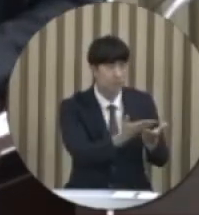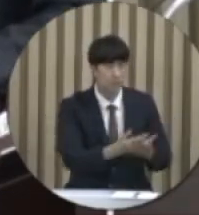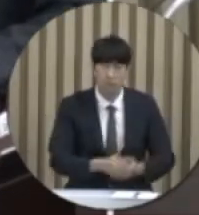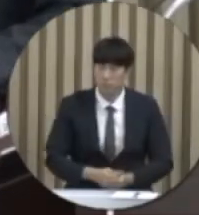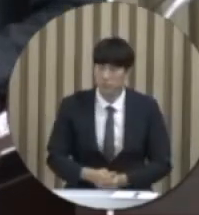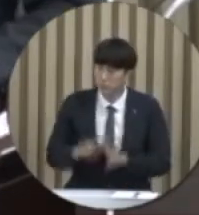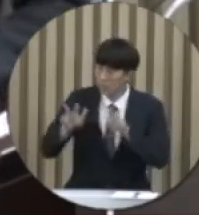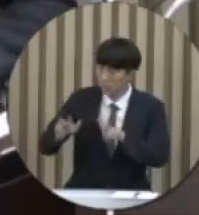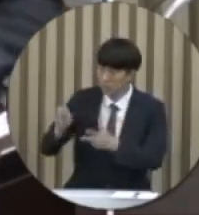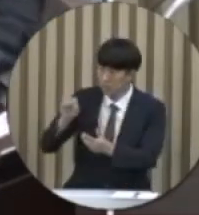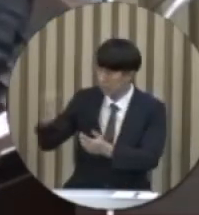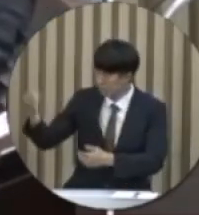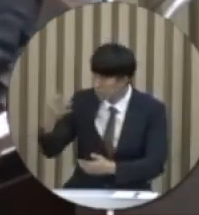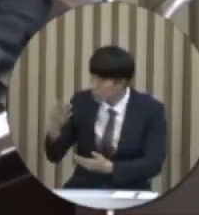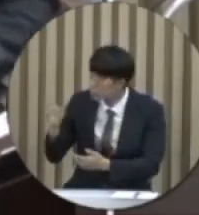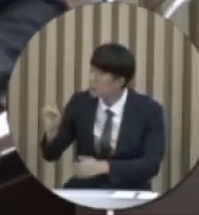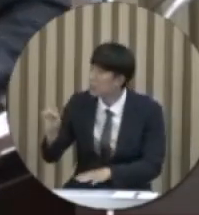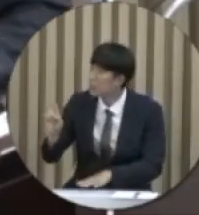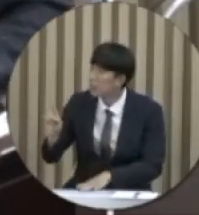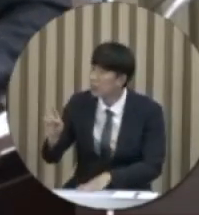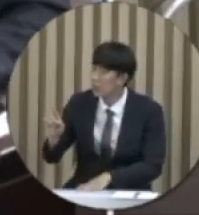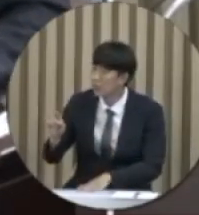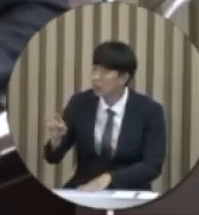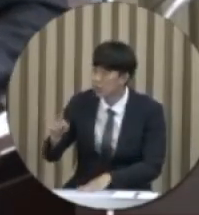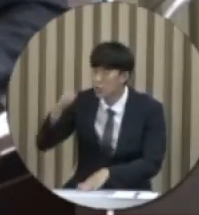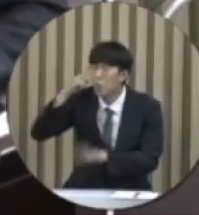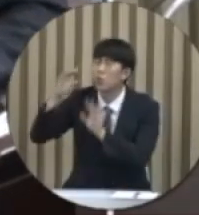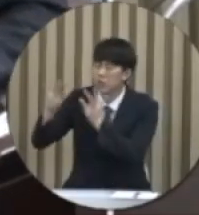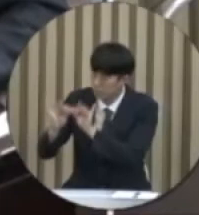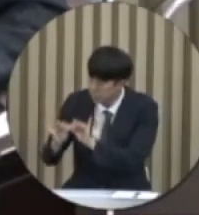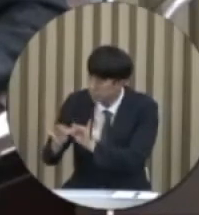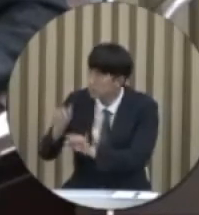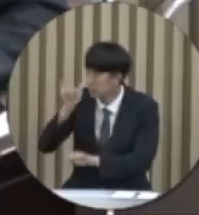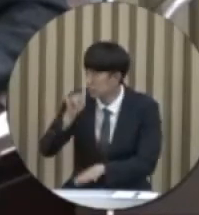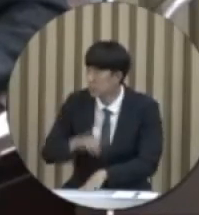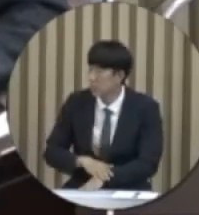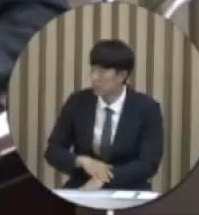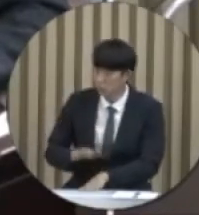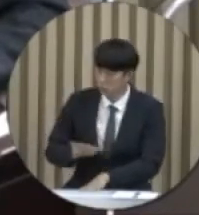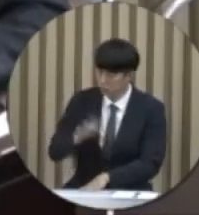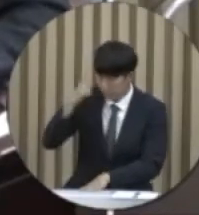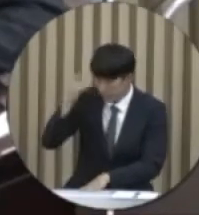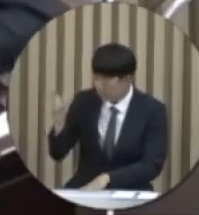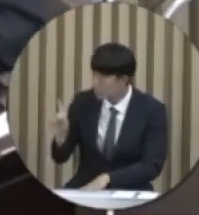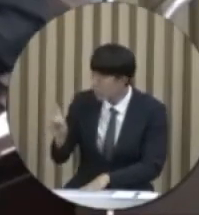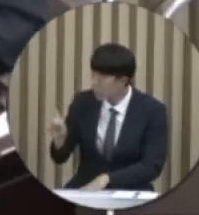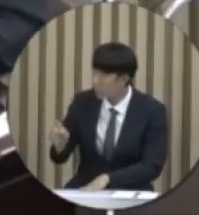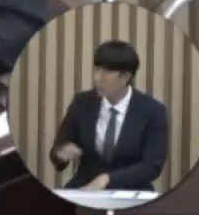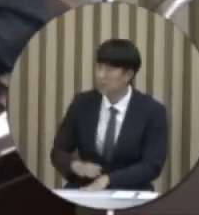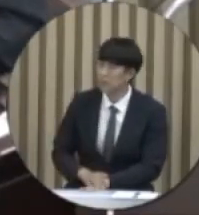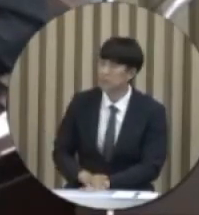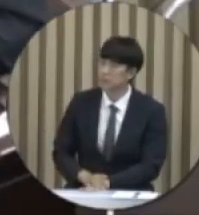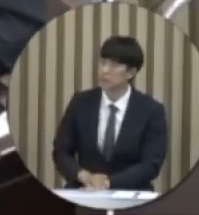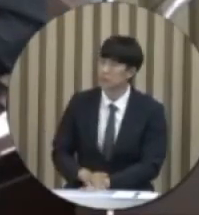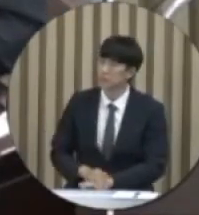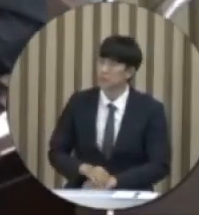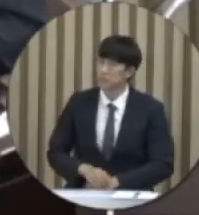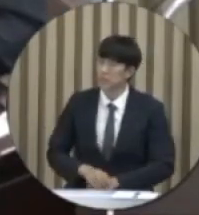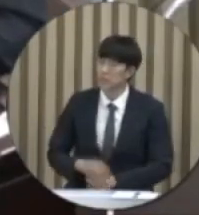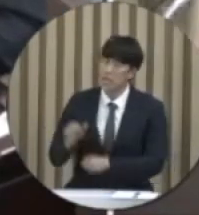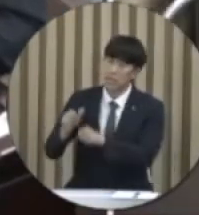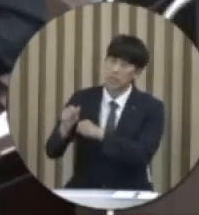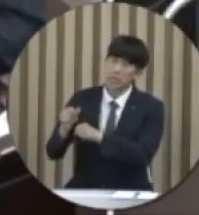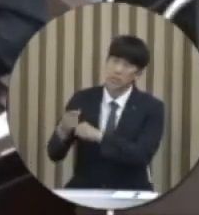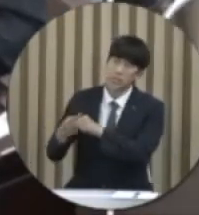지금 말씀하신 거에 대해서는 시도 충분히 공감을 하고 있고요. 저희가 생각하는 건 제가 작년